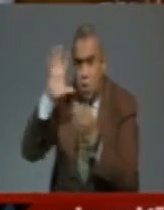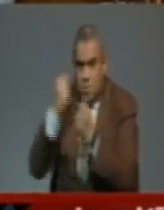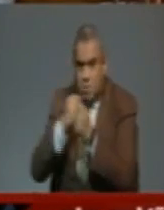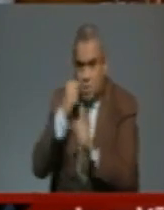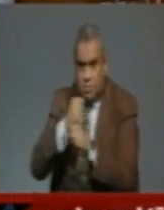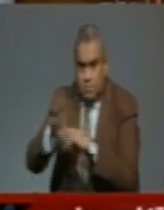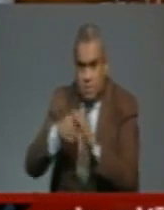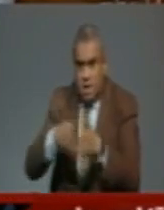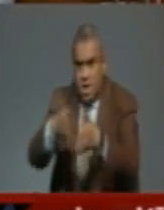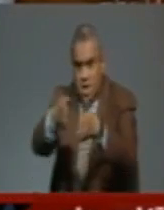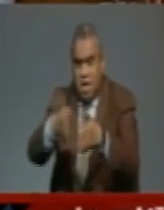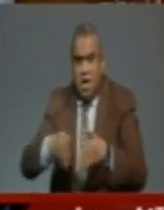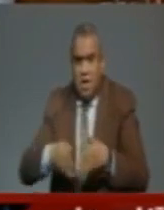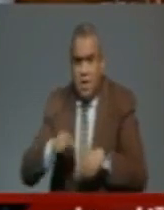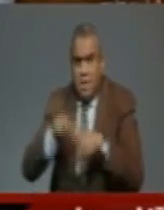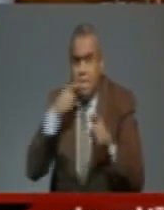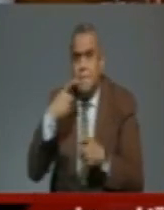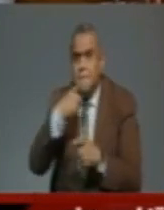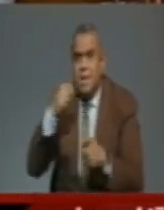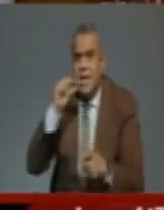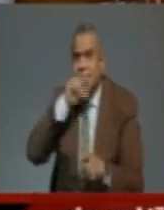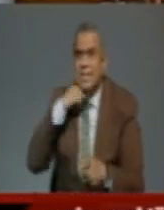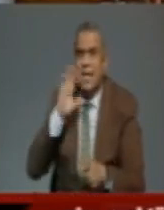رصيف 100 بالدخيله.